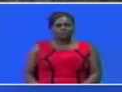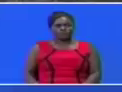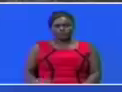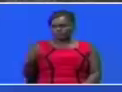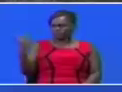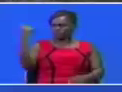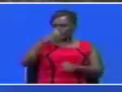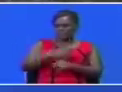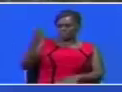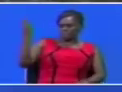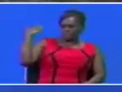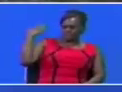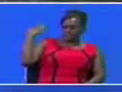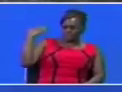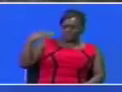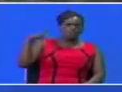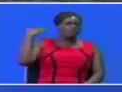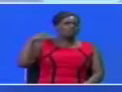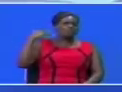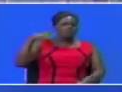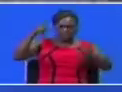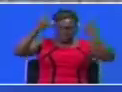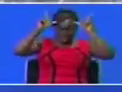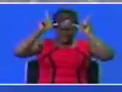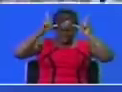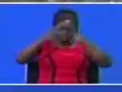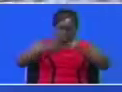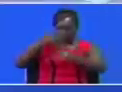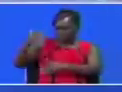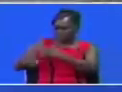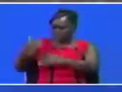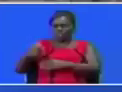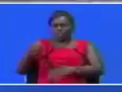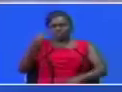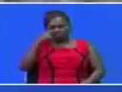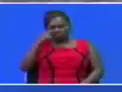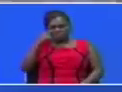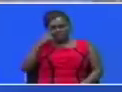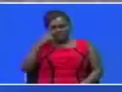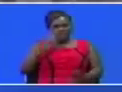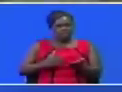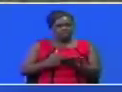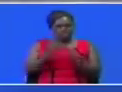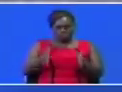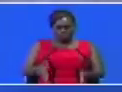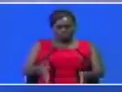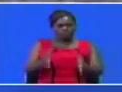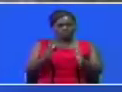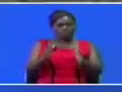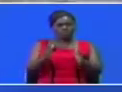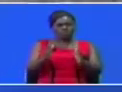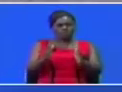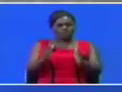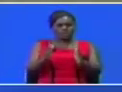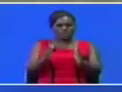Siku mbili zilizopita, wezi wa mifugo wanaodaiwa kutokea kaunti jirani ya Turkana wakipitia njia iliyopo kwenye vilima vya